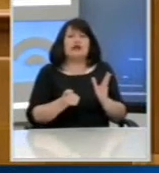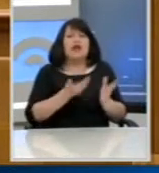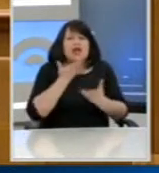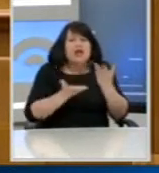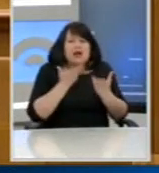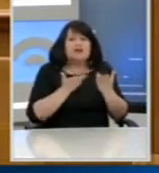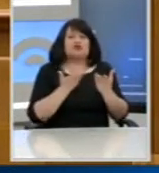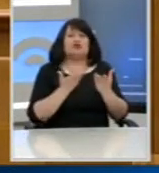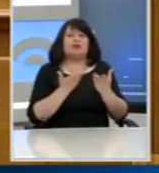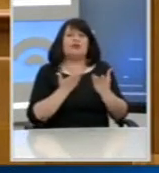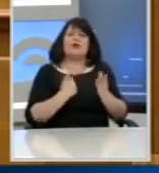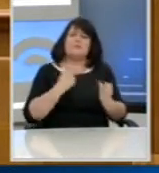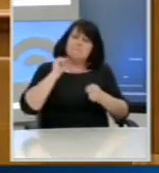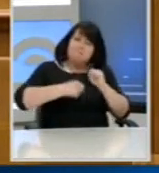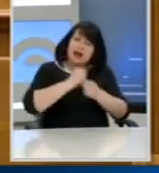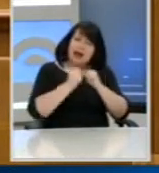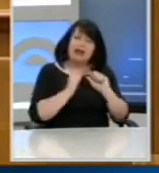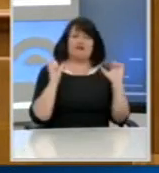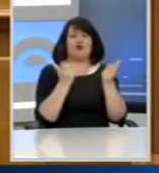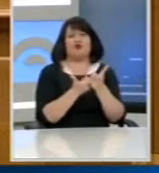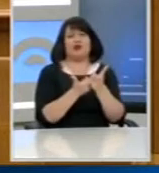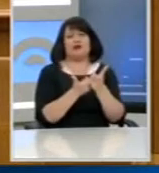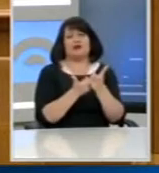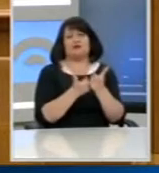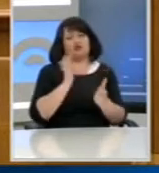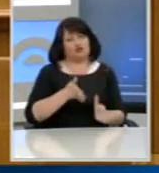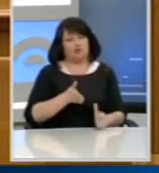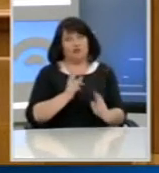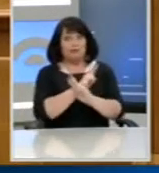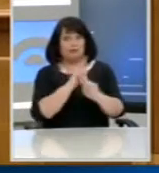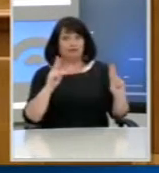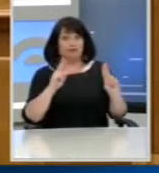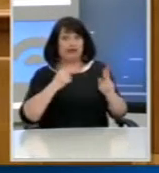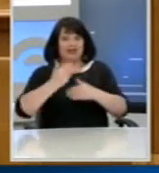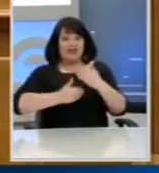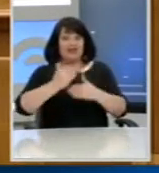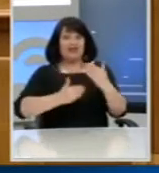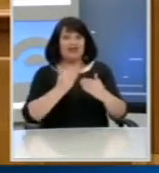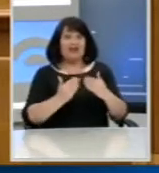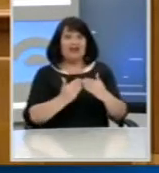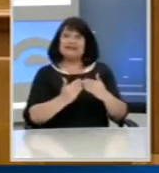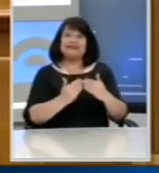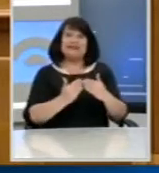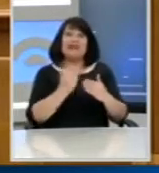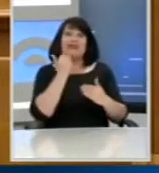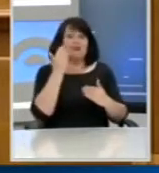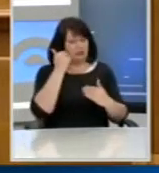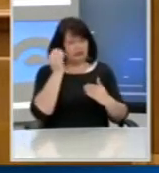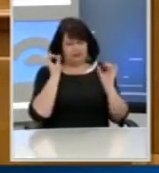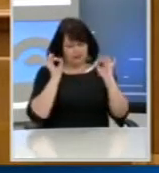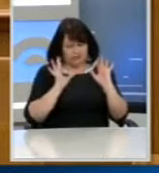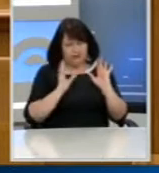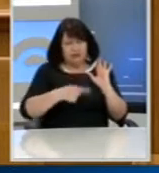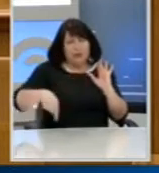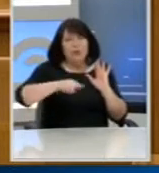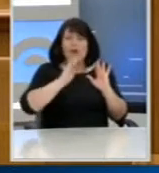που καταβάλλουν τα στελέχη μας και οι οικογένειές τους. Με διαυγείς και ανοιχτές διαδικασίες που δεν μπορούν να αμφισβητηθούν από κανέναν. Προχωρήσαμε και